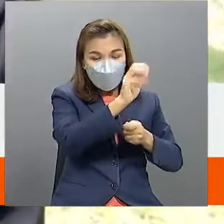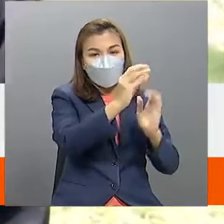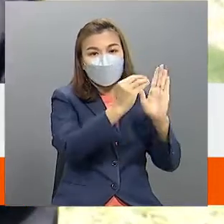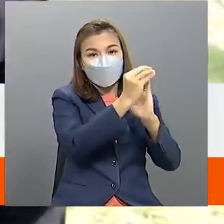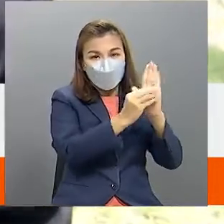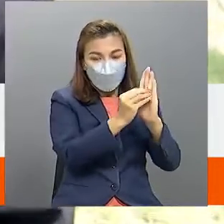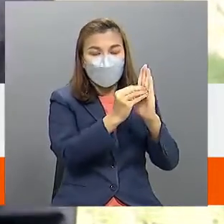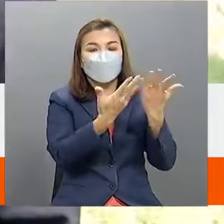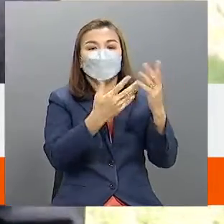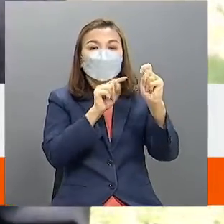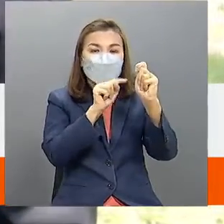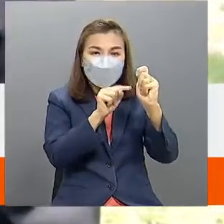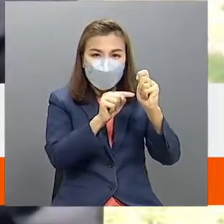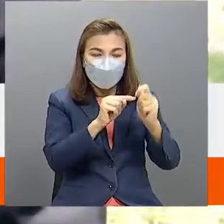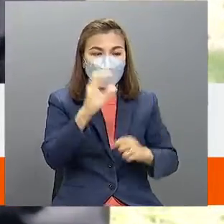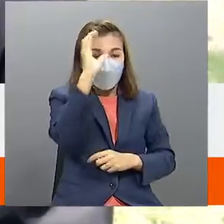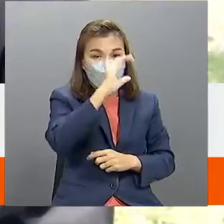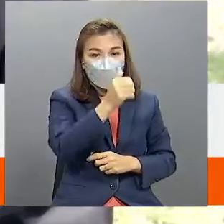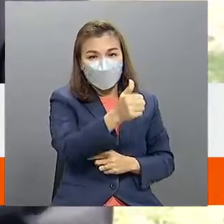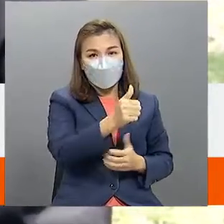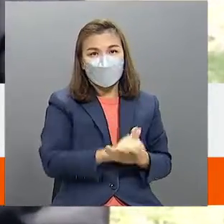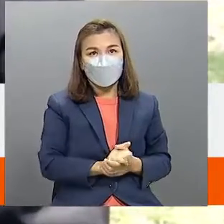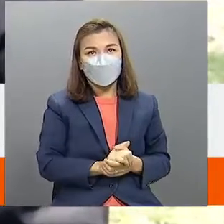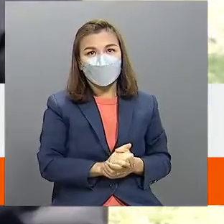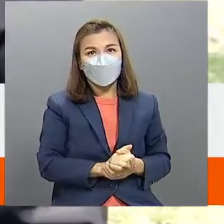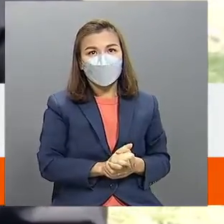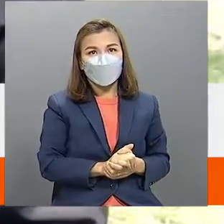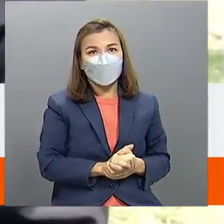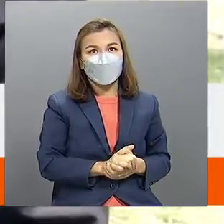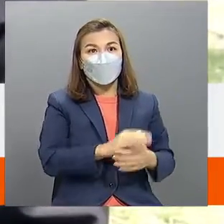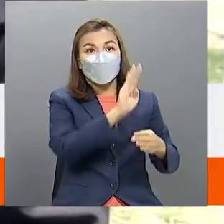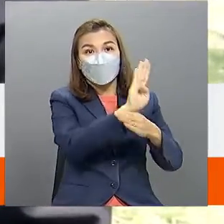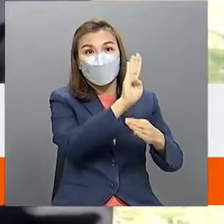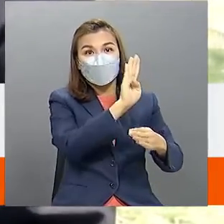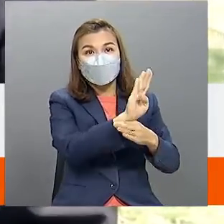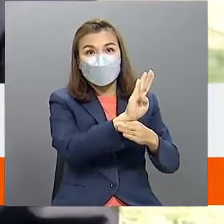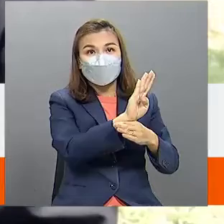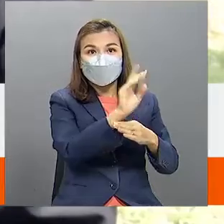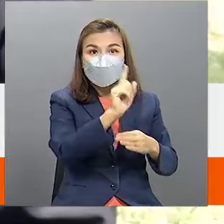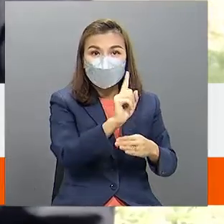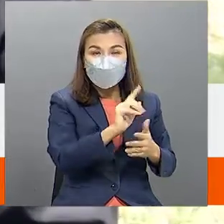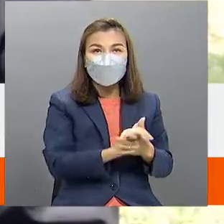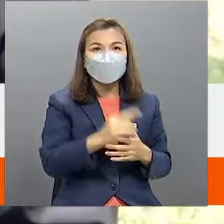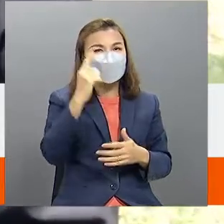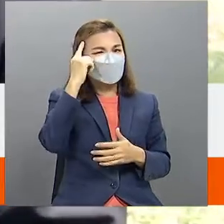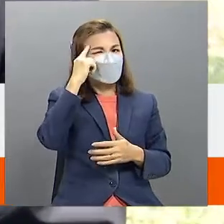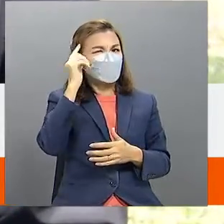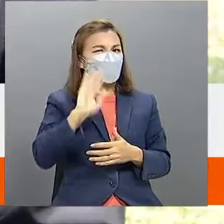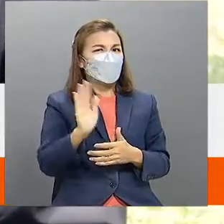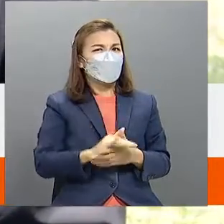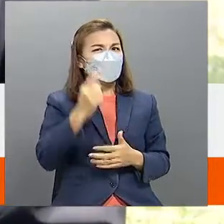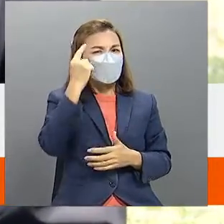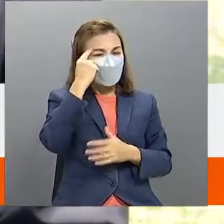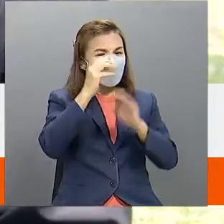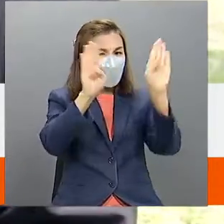ได้ท่านจะไม่รู้บริษัทเนี่ยผมว่าคำตอบนี้คงจะไม่ใช่อีกแล้วและคลิปแบบนี้หรือว่าสถานการณ์แบบนี้ผ